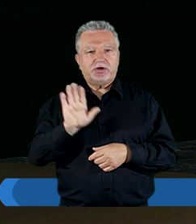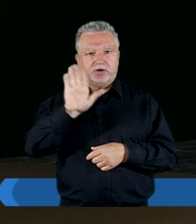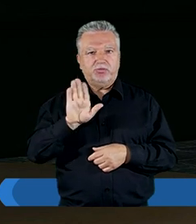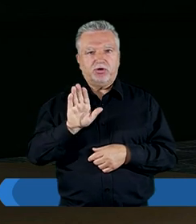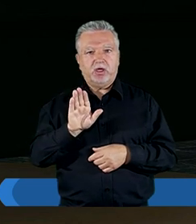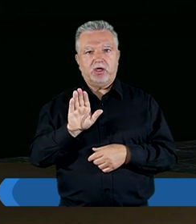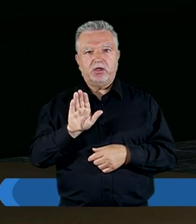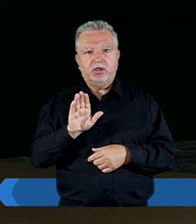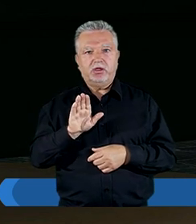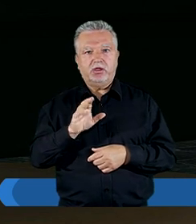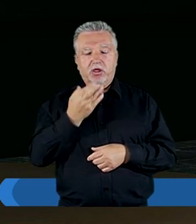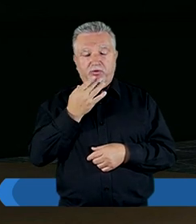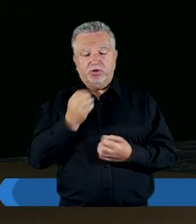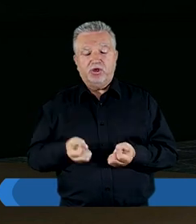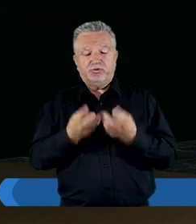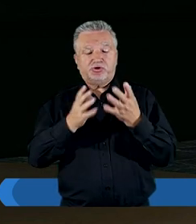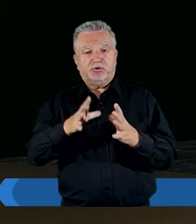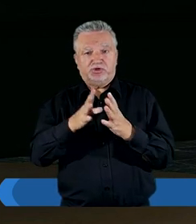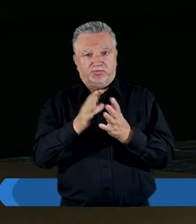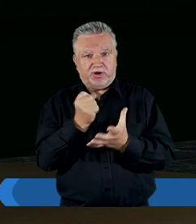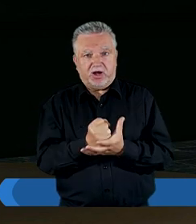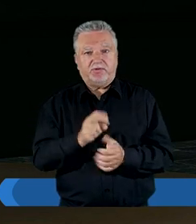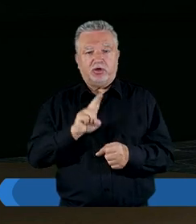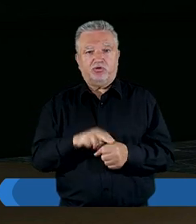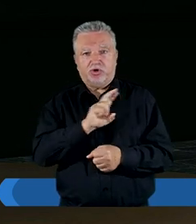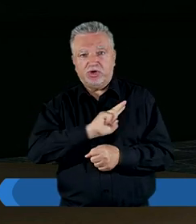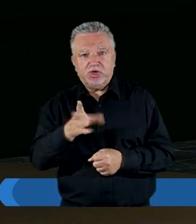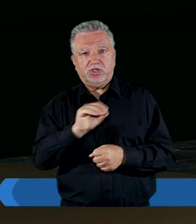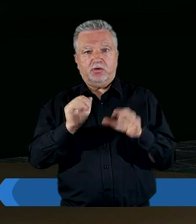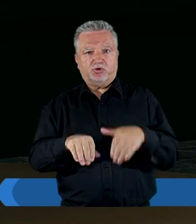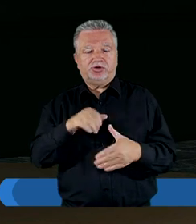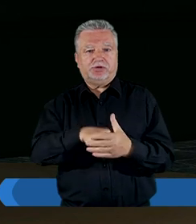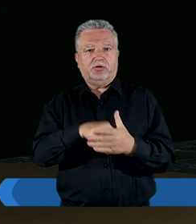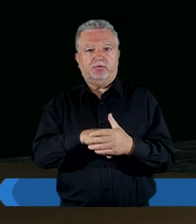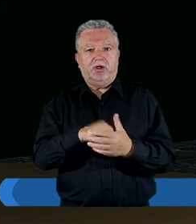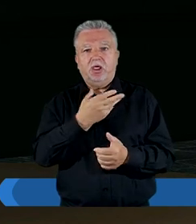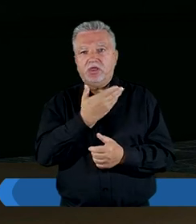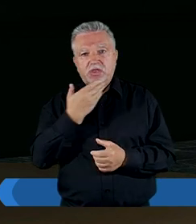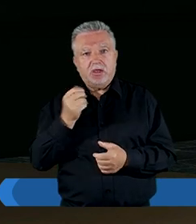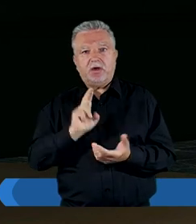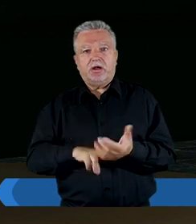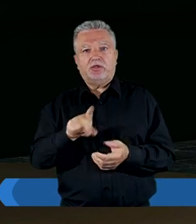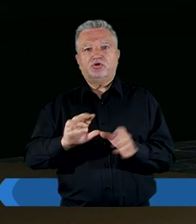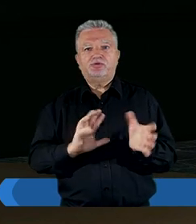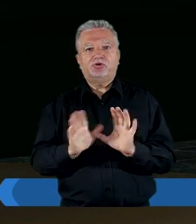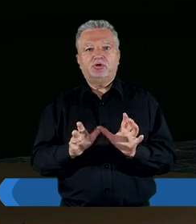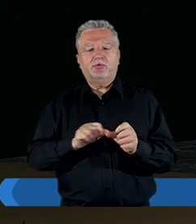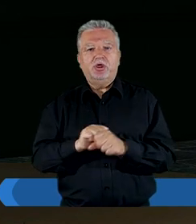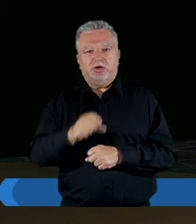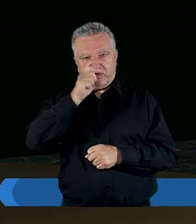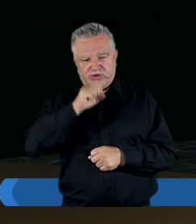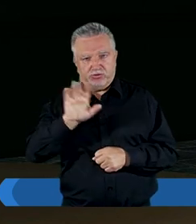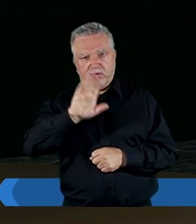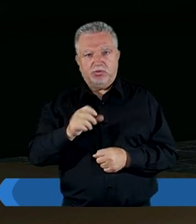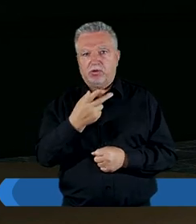o coś więcej, stworzyłeś prawa, które nikt nie jest w stanie przestrzegać. I nie ma na to sposobu. Jesteś złym Bogiem,